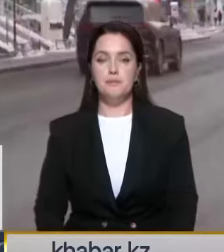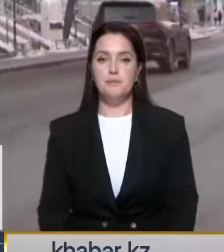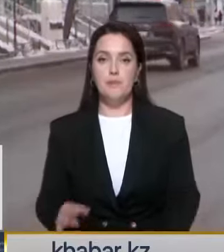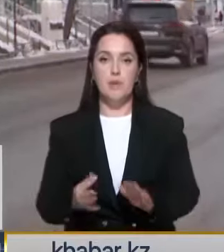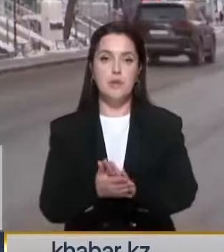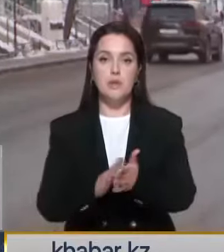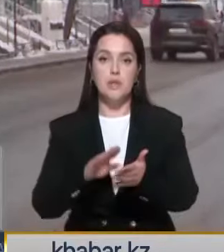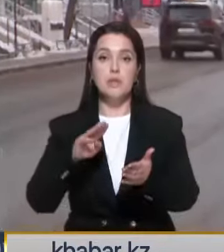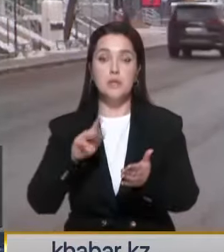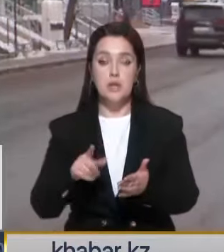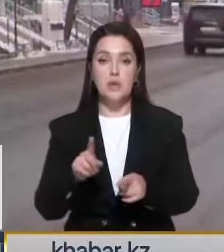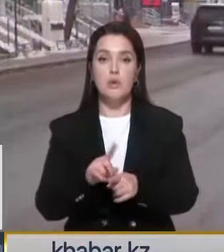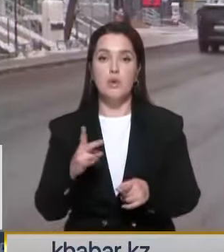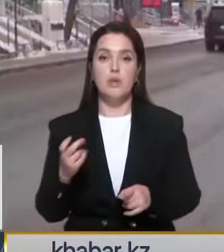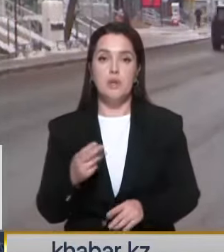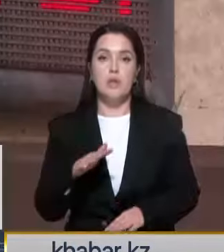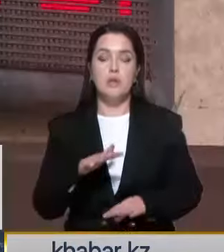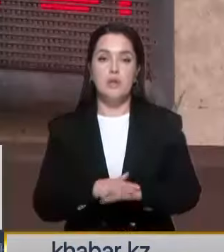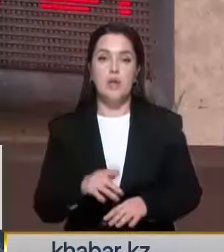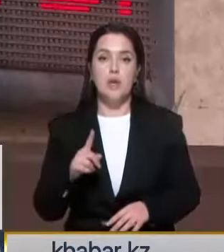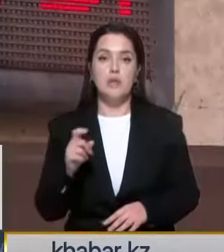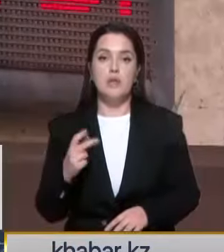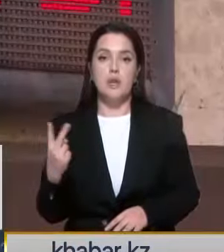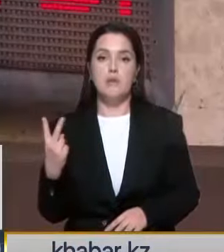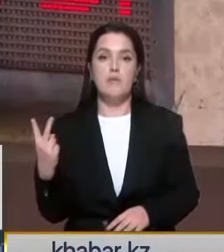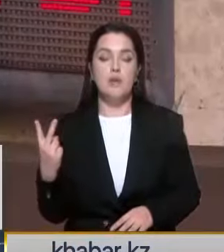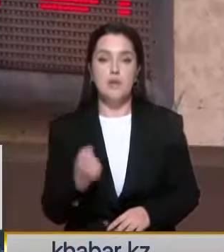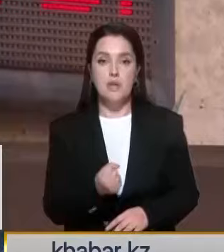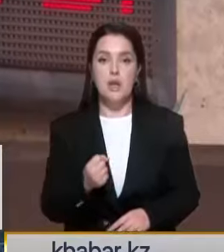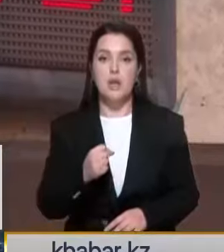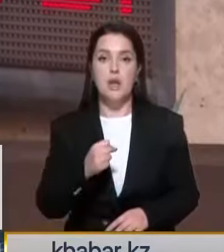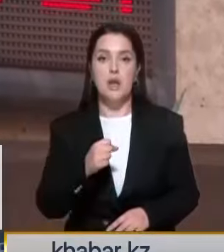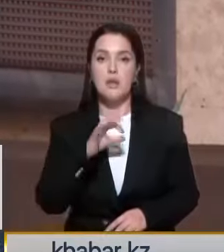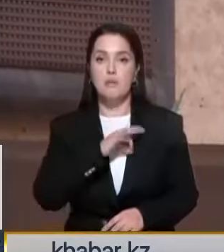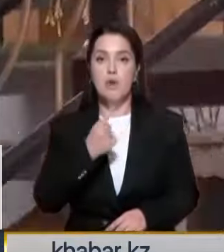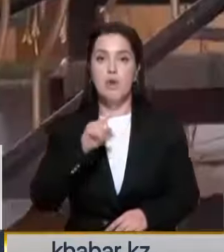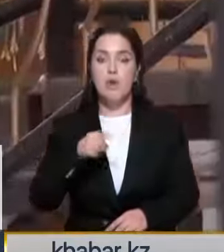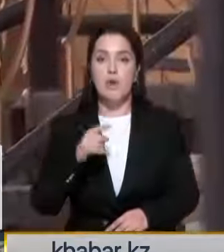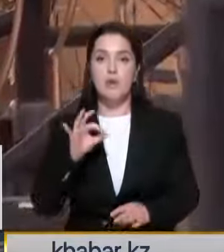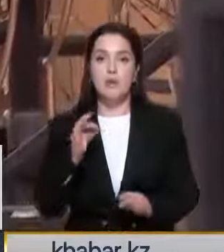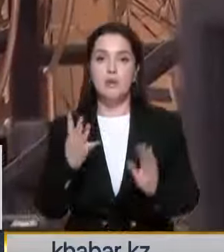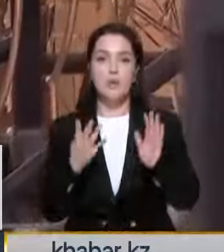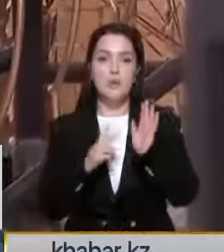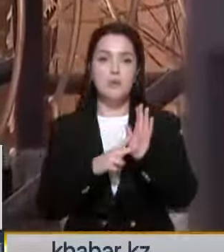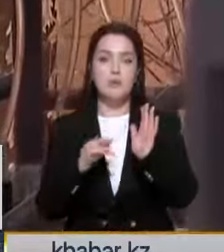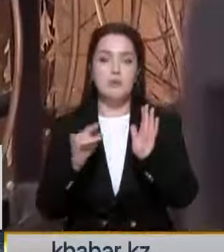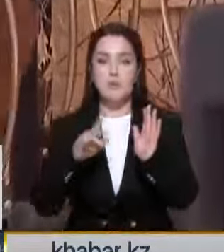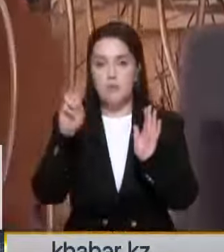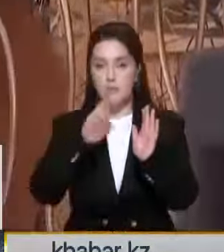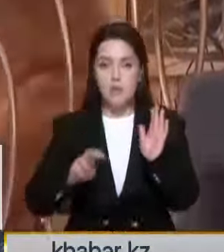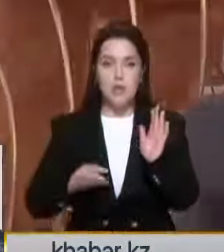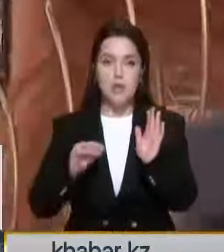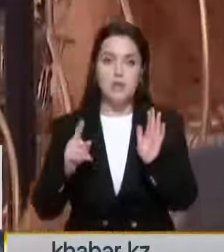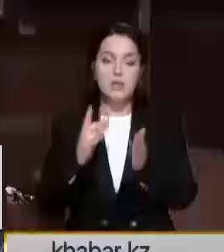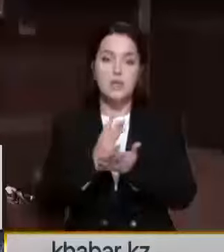Свою позицию по ситуации с тенге обозначил и Национальный банк. За две недели регулятор использовал 1,47